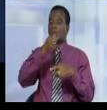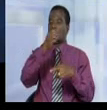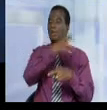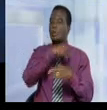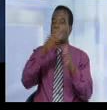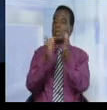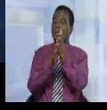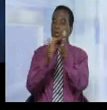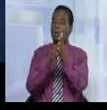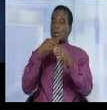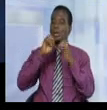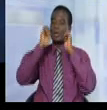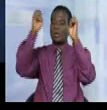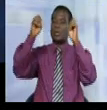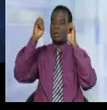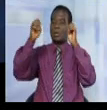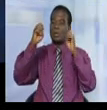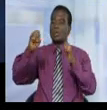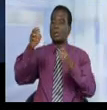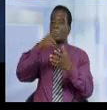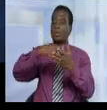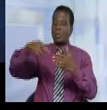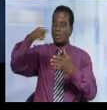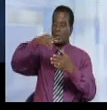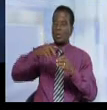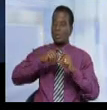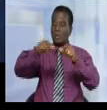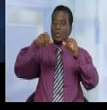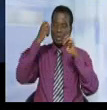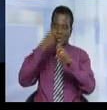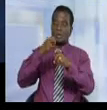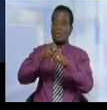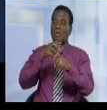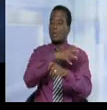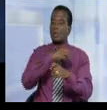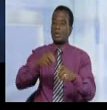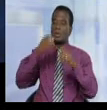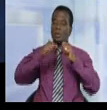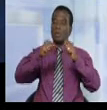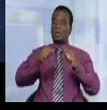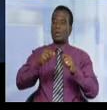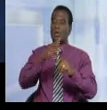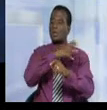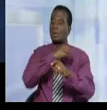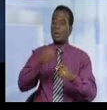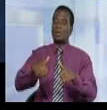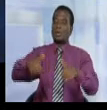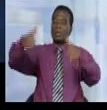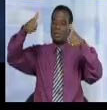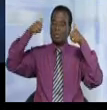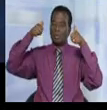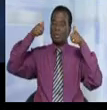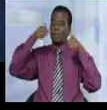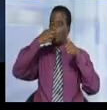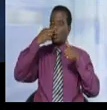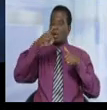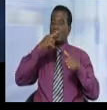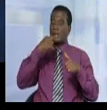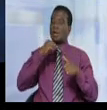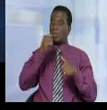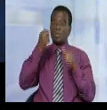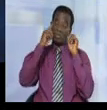Une école qui enseigne la recherche permanente de la rigueur, de l'efficacité et de l'excellence. Il n'est d'ailleurs